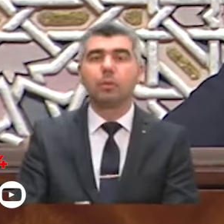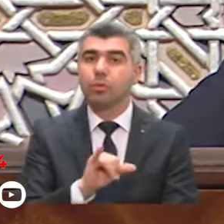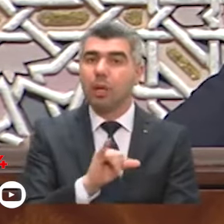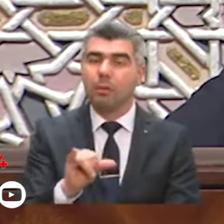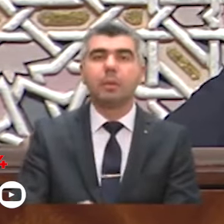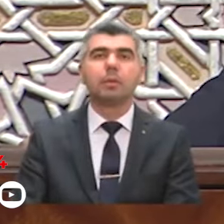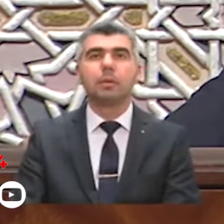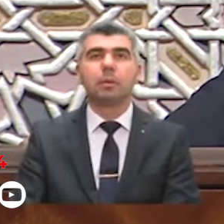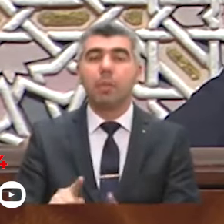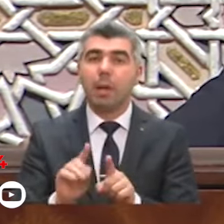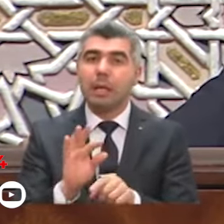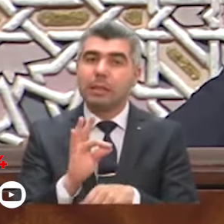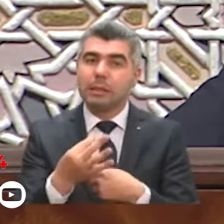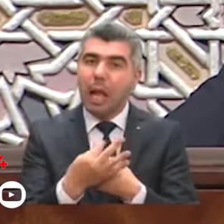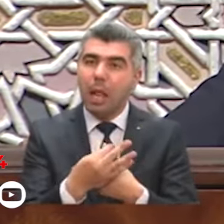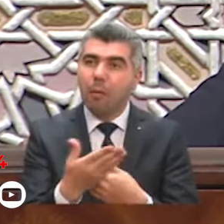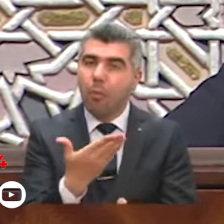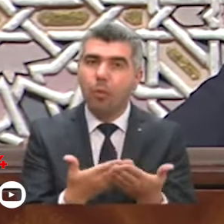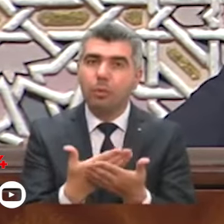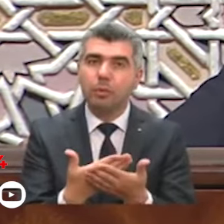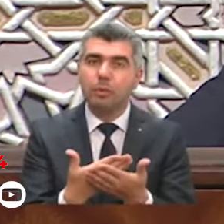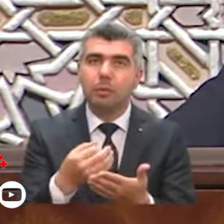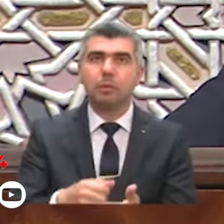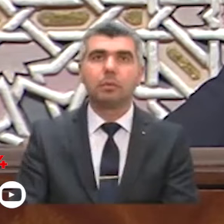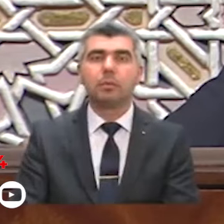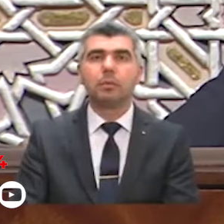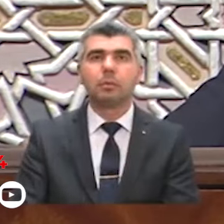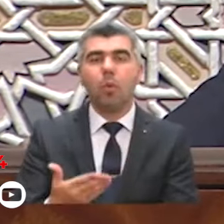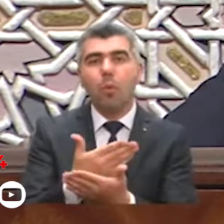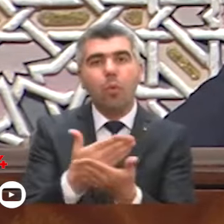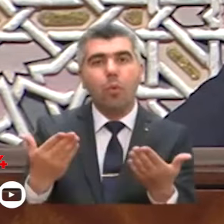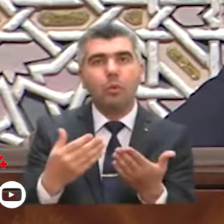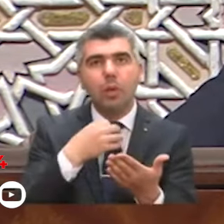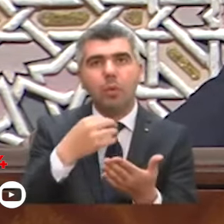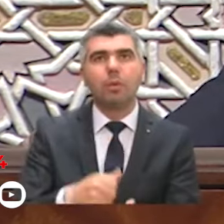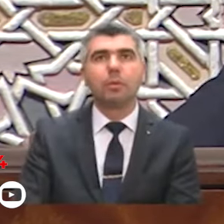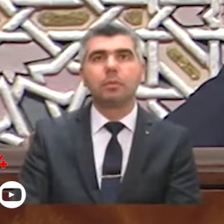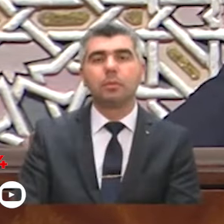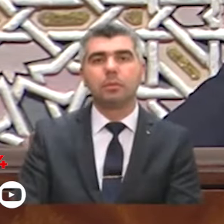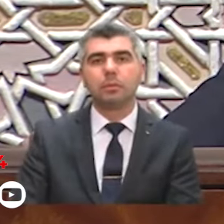الاختيار، نتعلموا نتصنتوا لبعضياتنا. الله يرضي عليكم، كنهضر مع القبه المقارنه